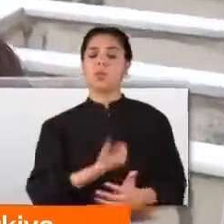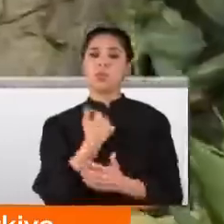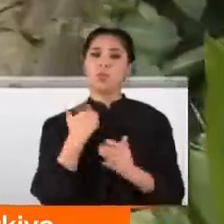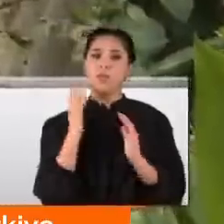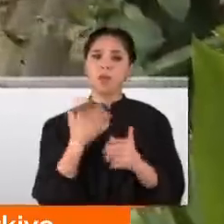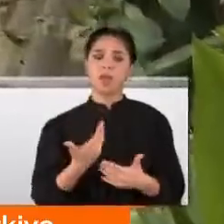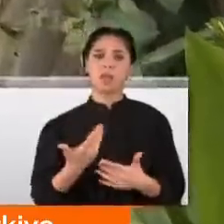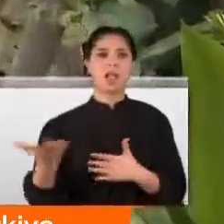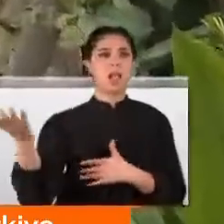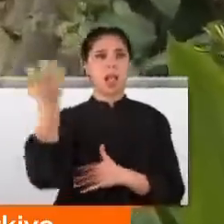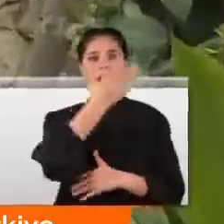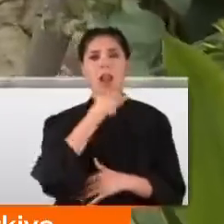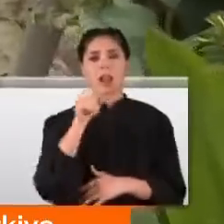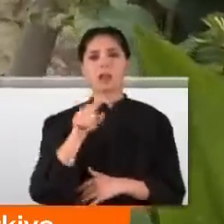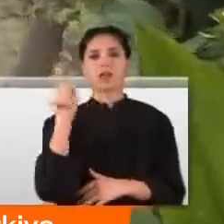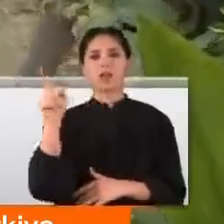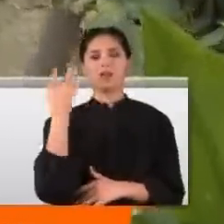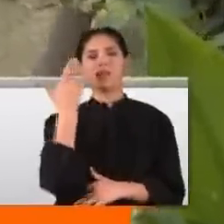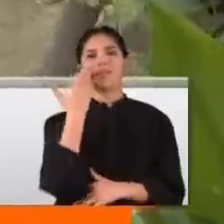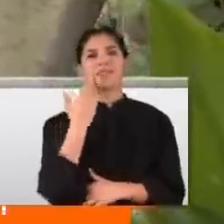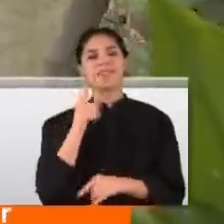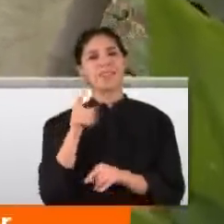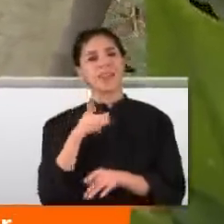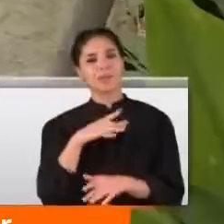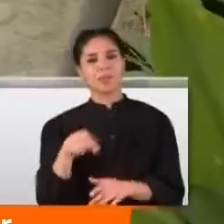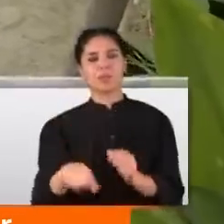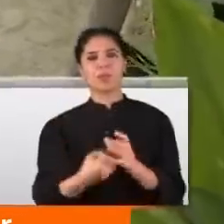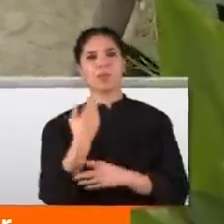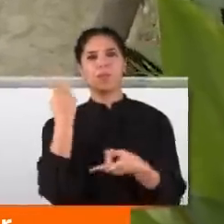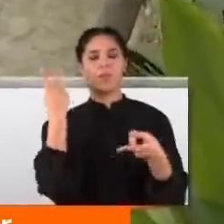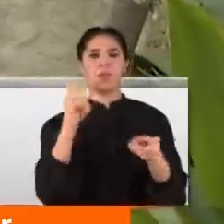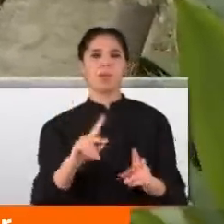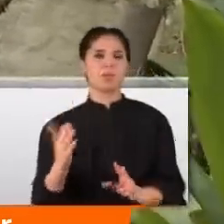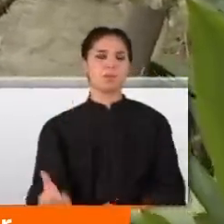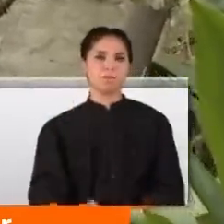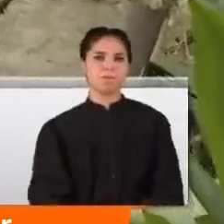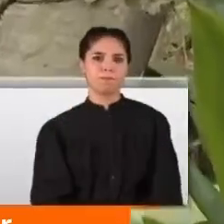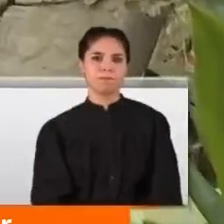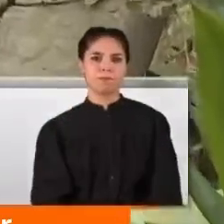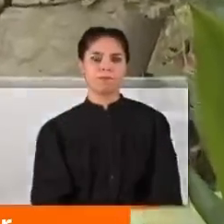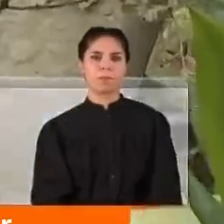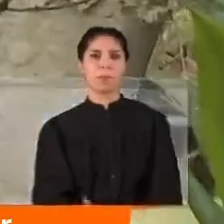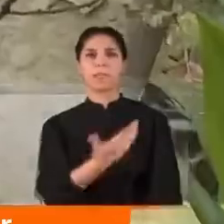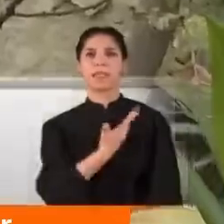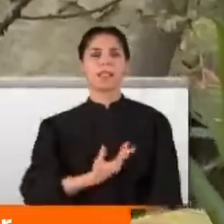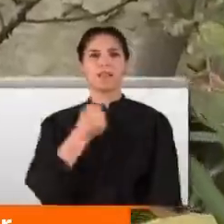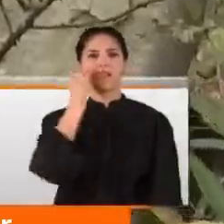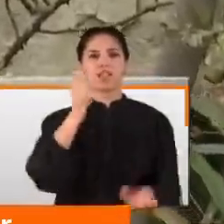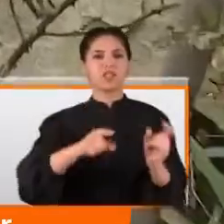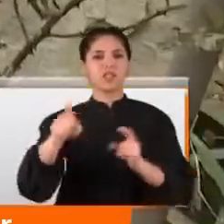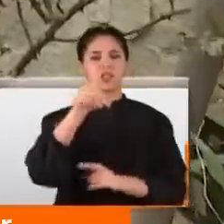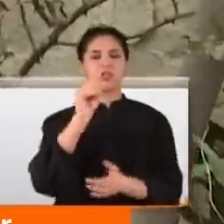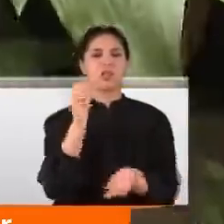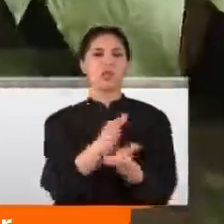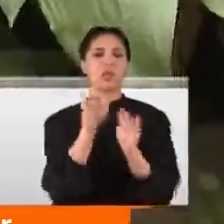üzüldüm. Herkes onu hayranlıkla izliyordu. Bu sabah hayata gözlerini yumdu ve sevenleri tarafından